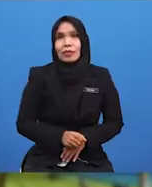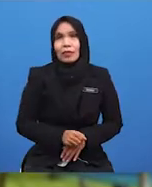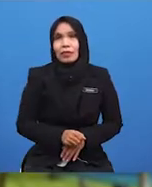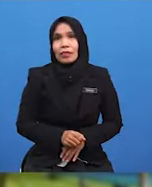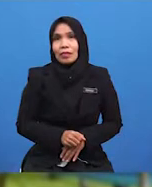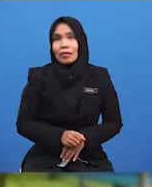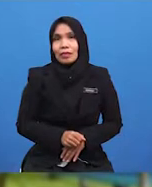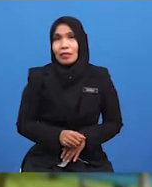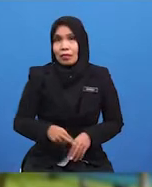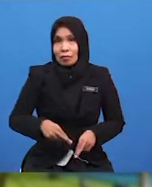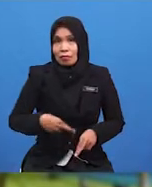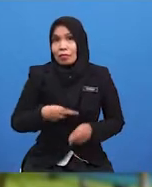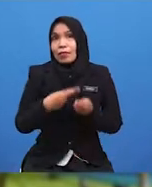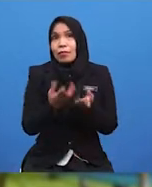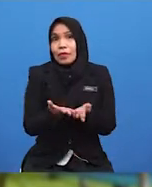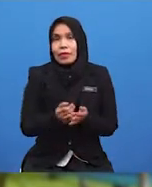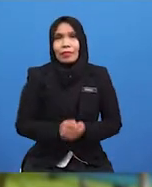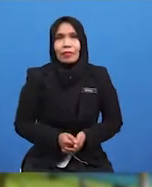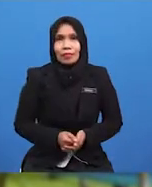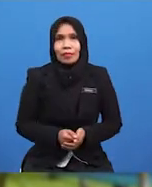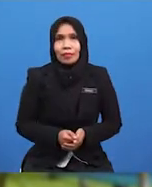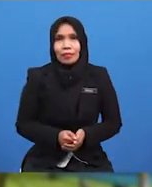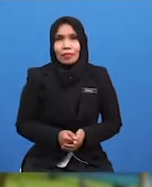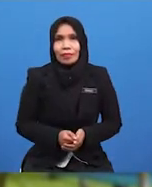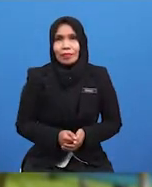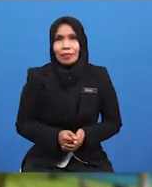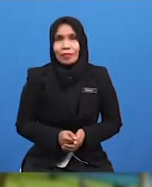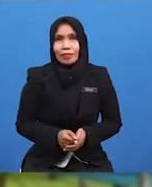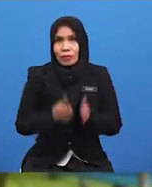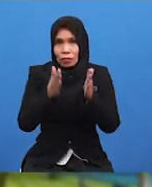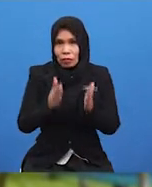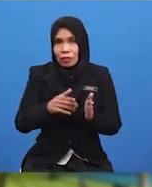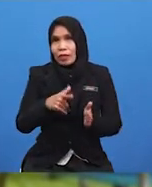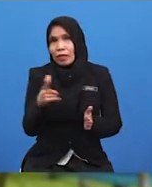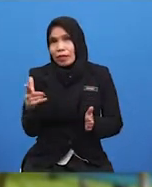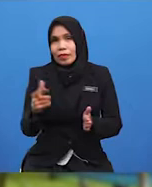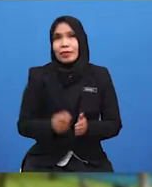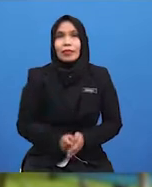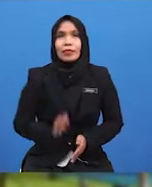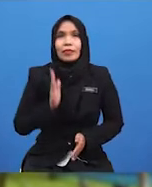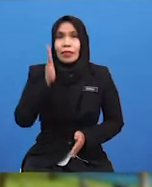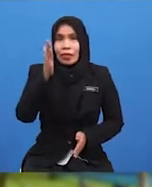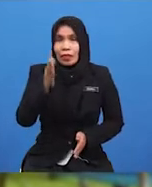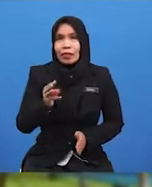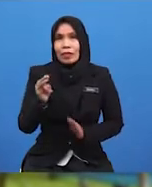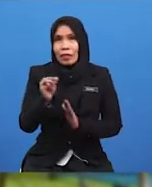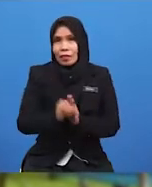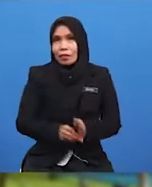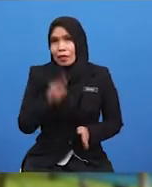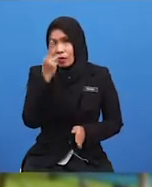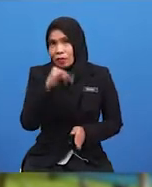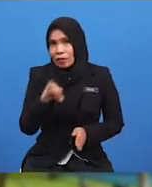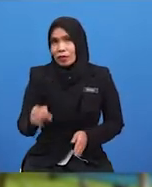sekiranya Anda menghormati diri Anda orang lain pun akan menghormati